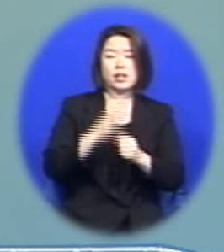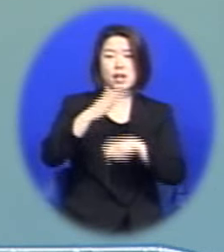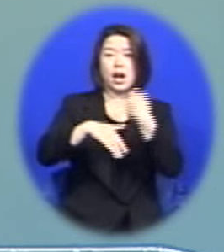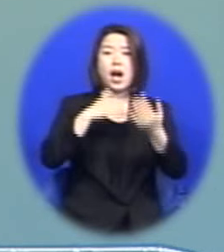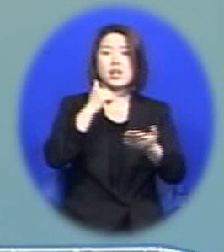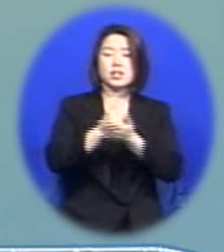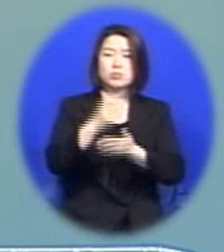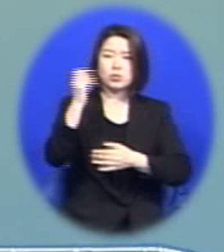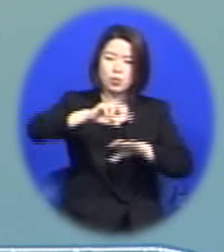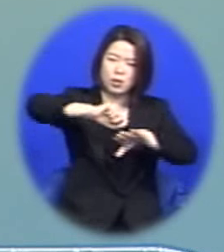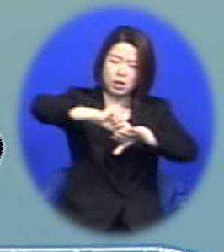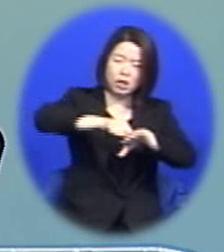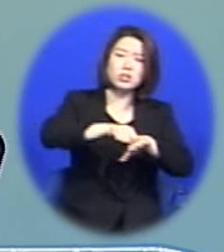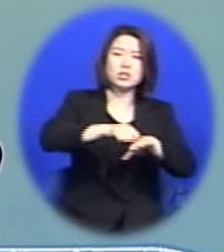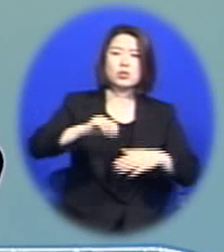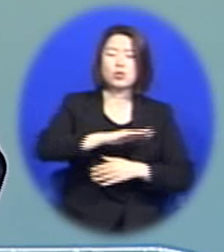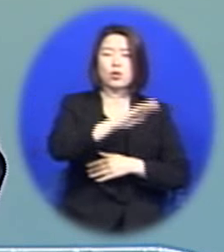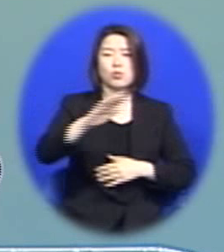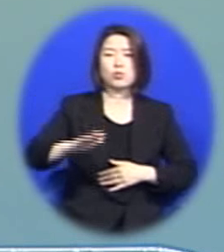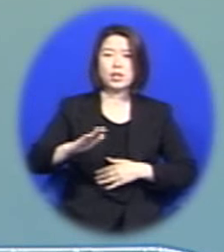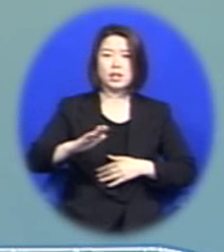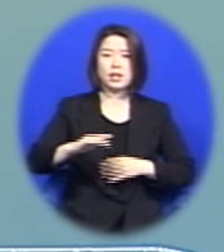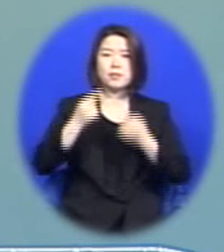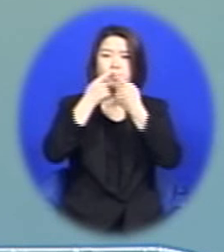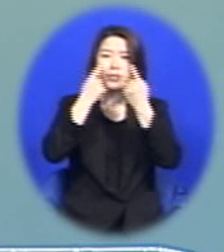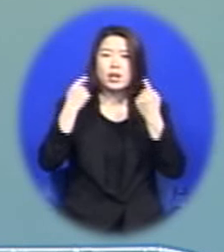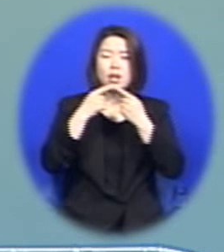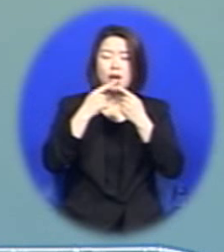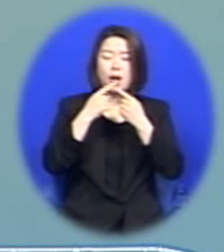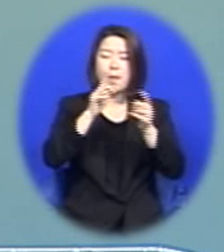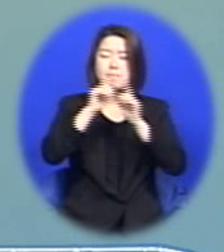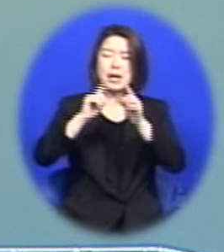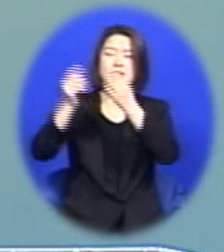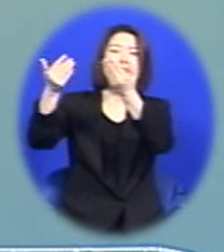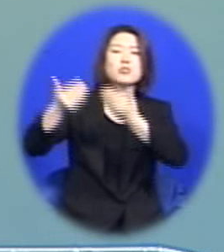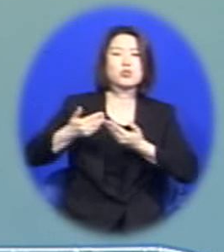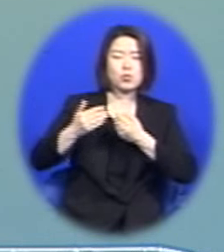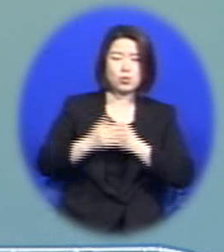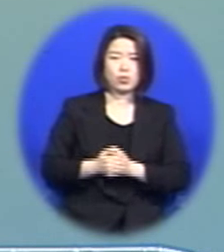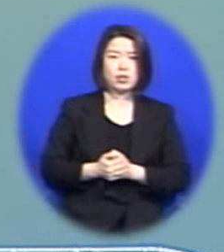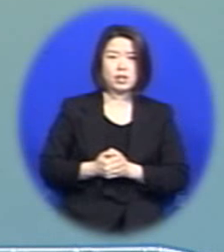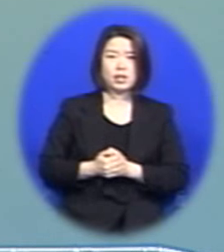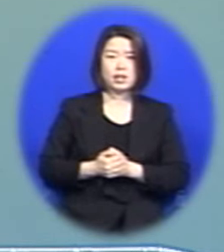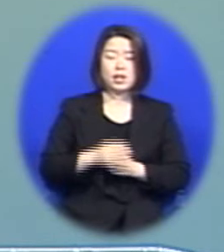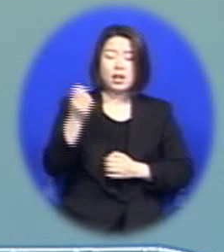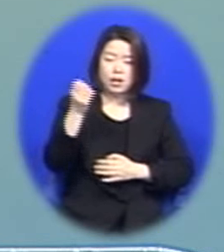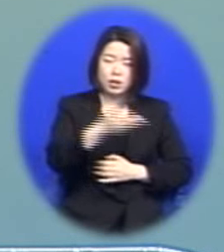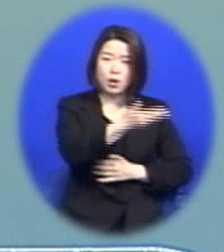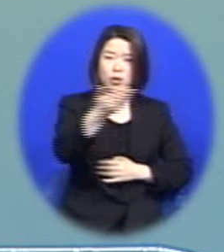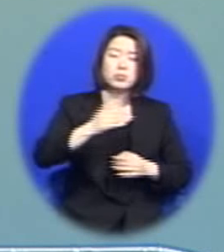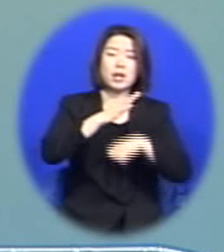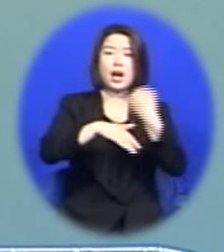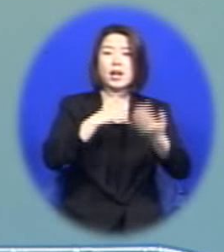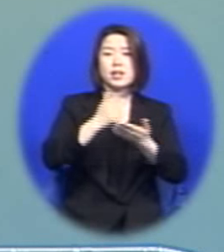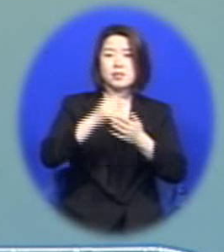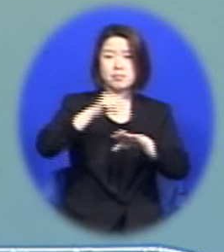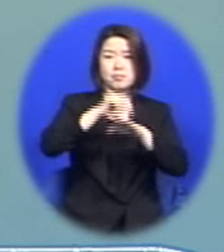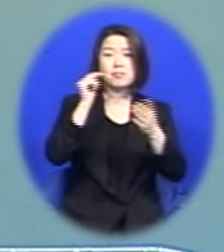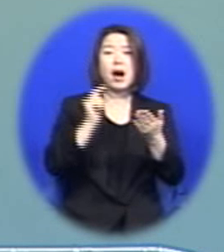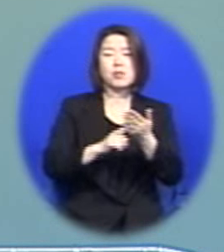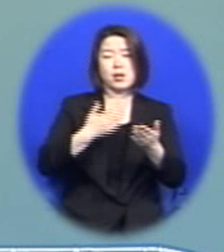먹지 로 우리의 입술에 말씀을 먹 이십니다 여러분 하나님이 마음을 아셔야